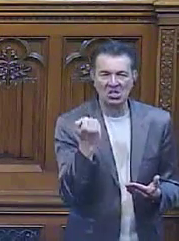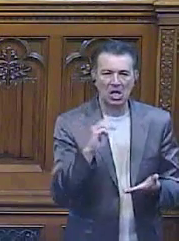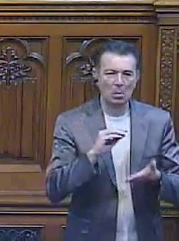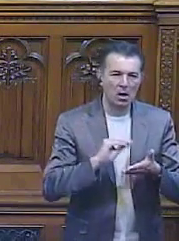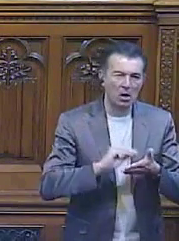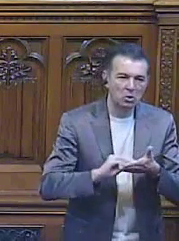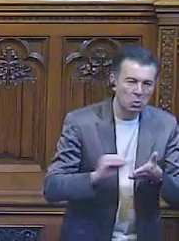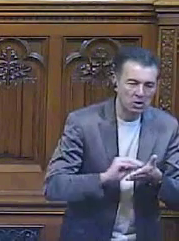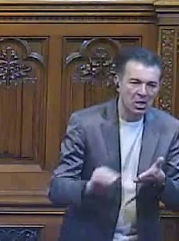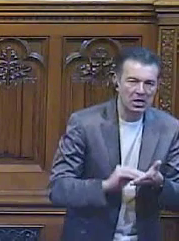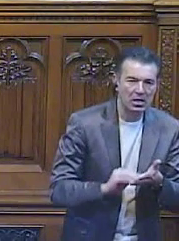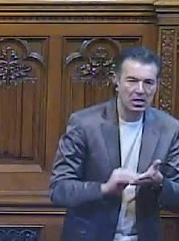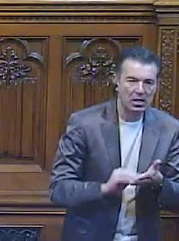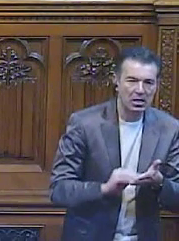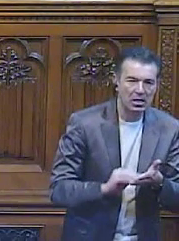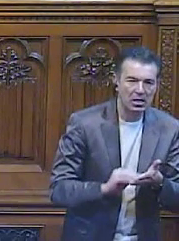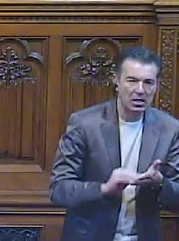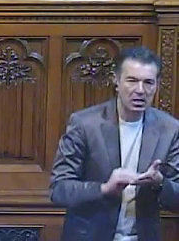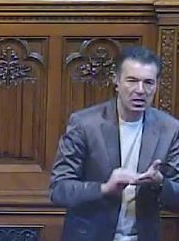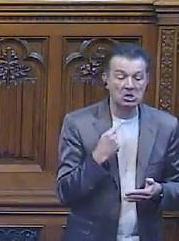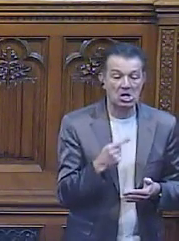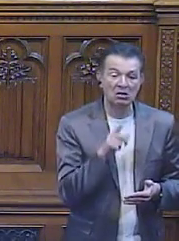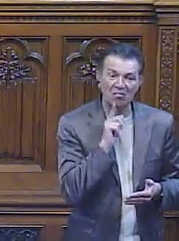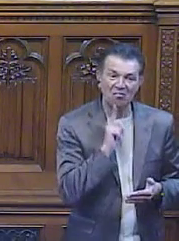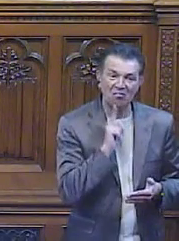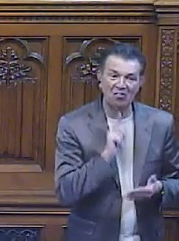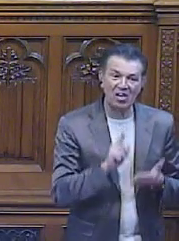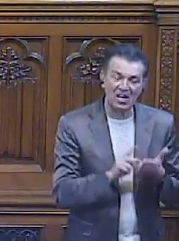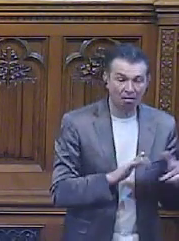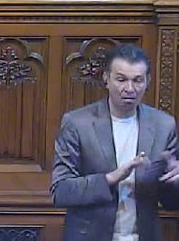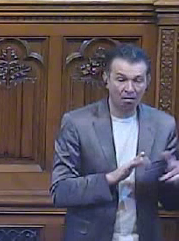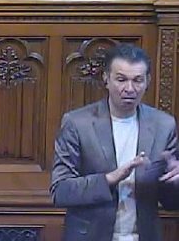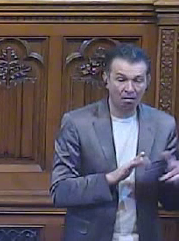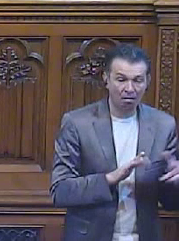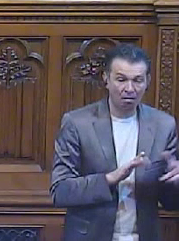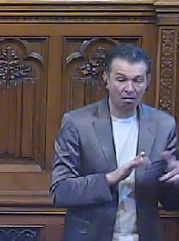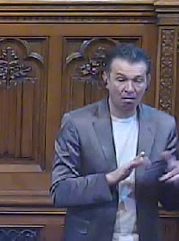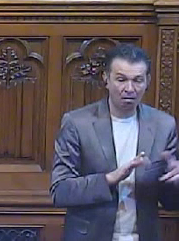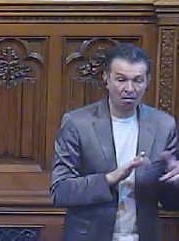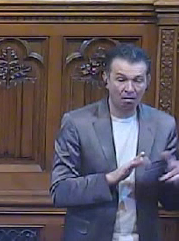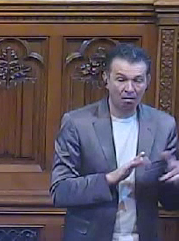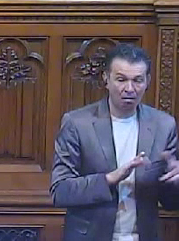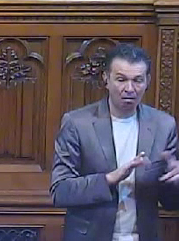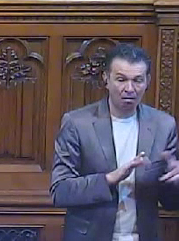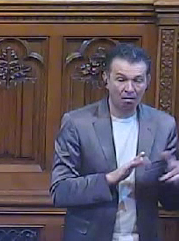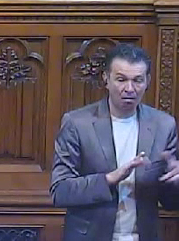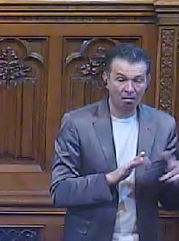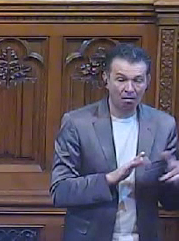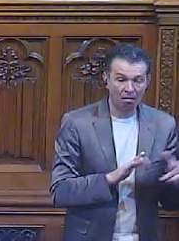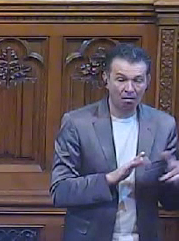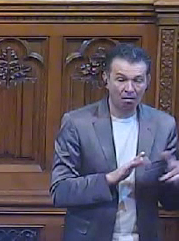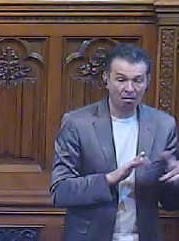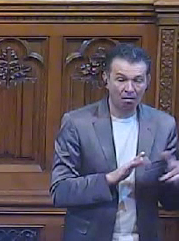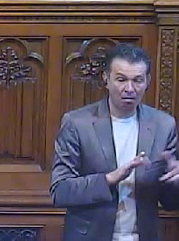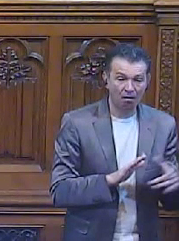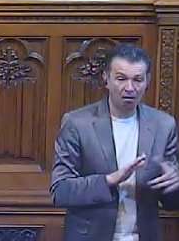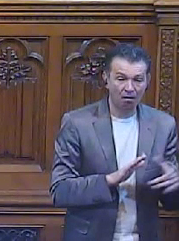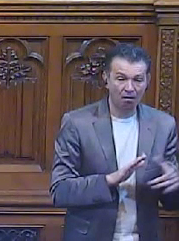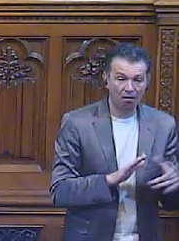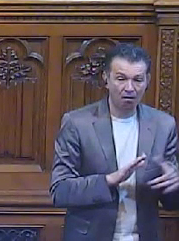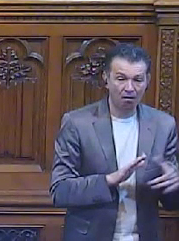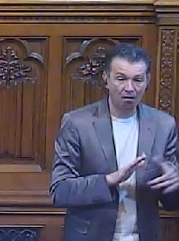sein. Wir haben nicht mehr viel Zeit, die durch die Migration ausgelösten Probleme zu lösen. Und wir wissen nicht, ob